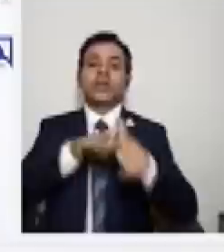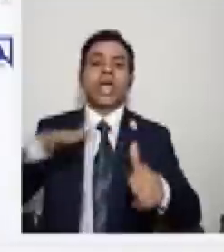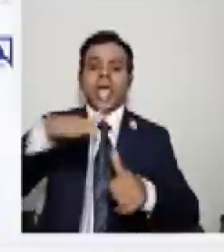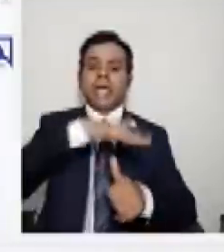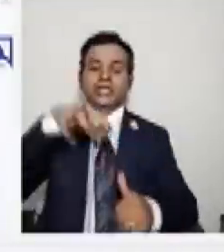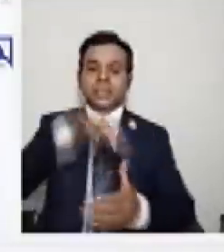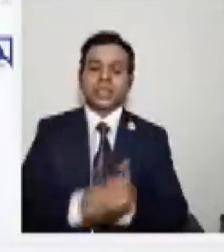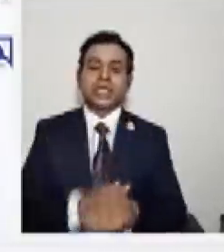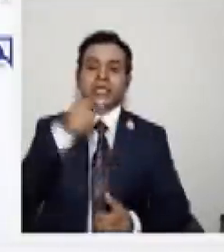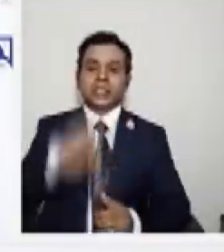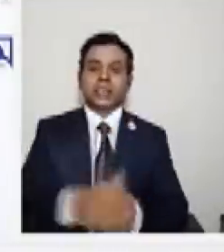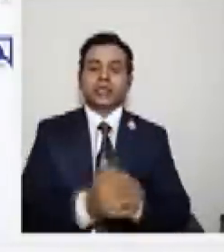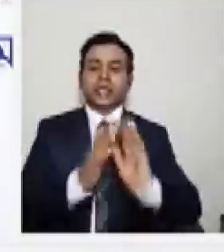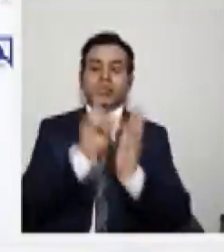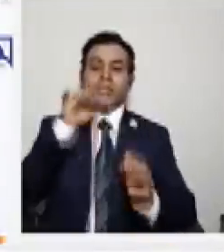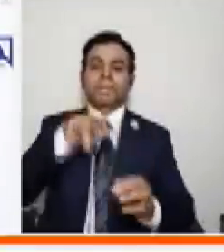2টি সমুদ্র বন্দর।